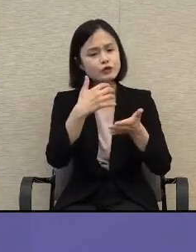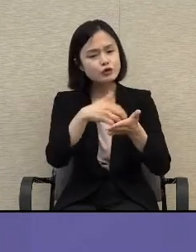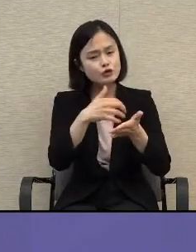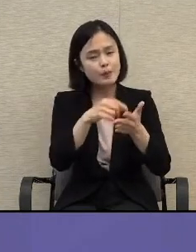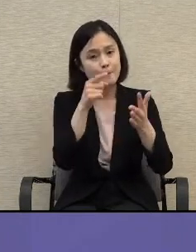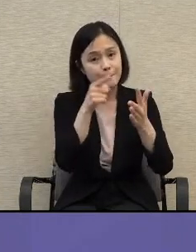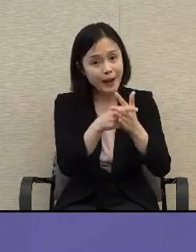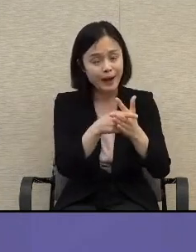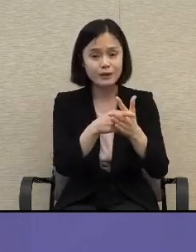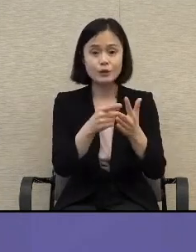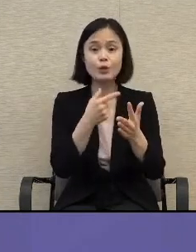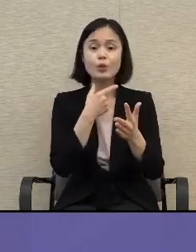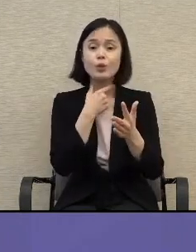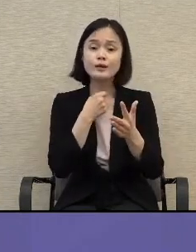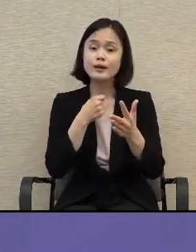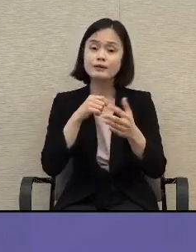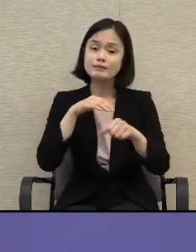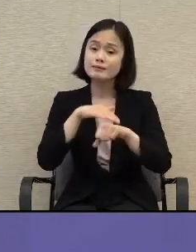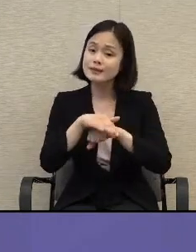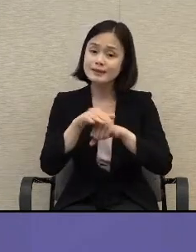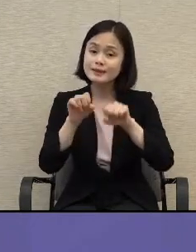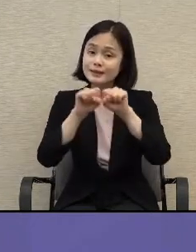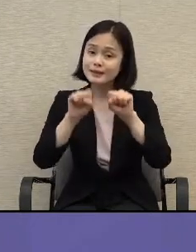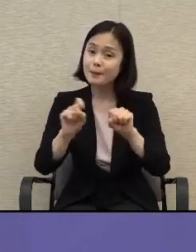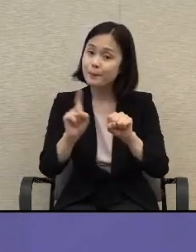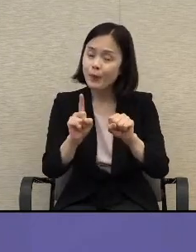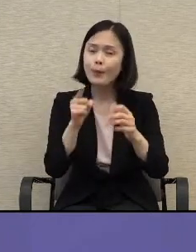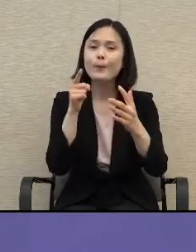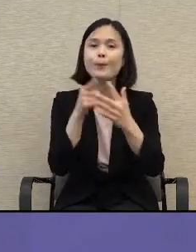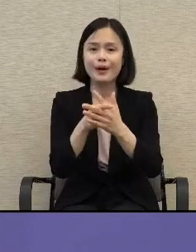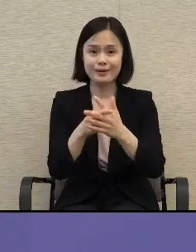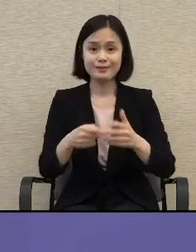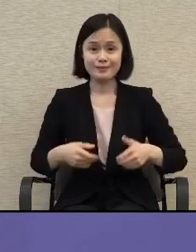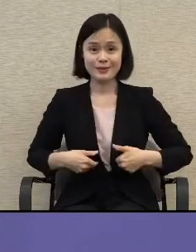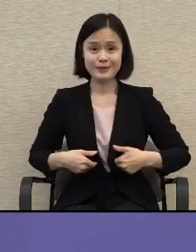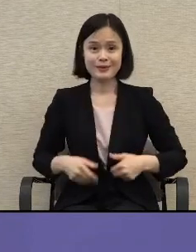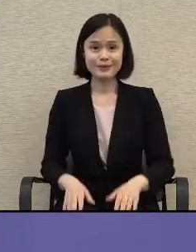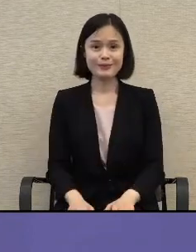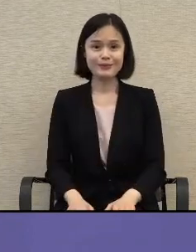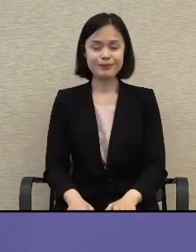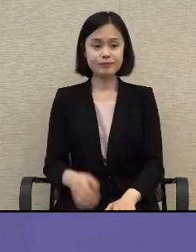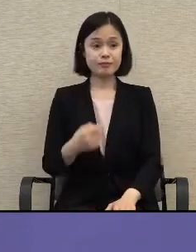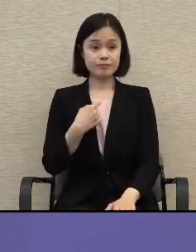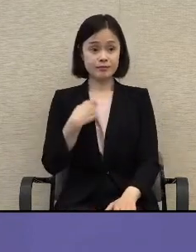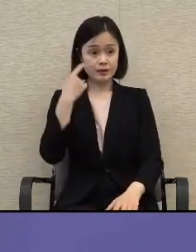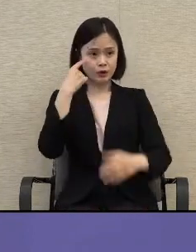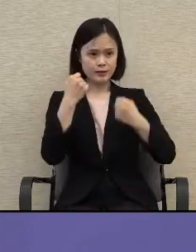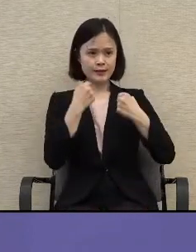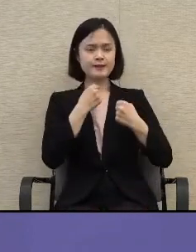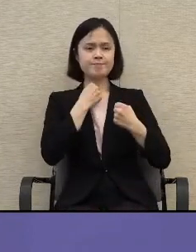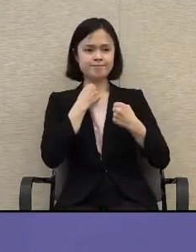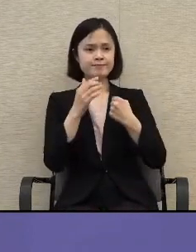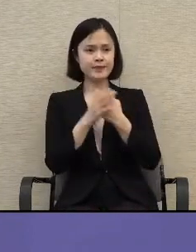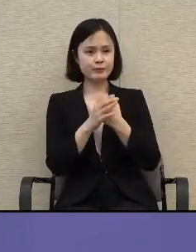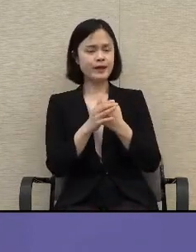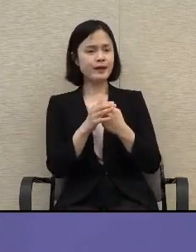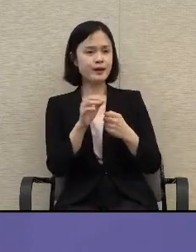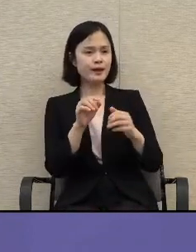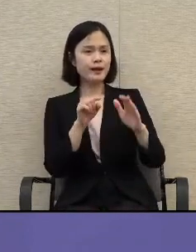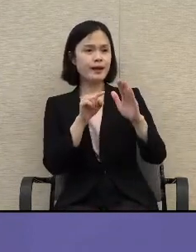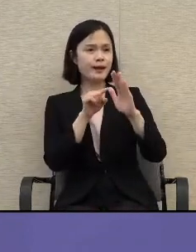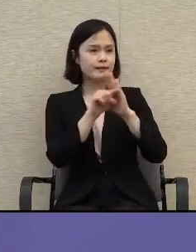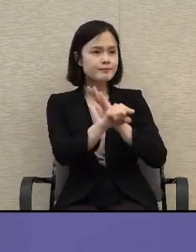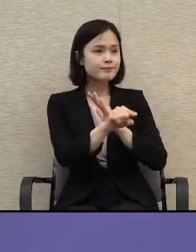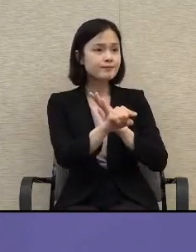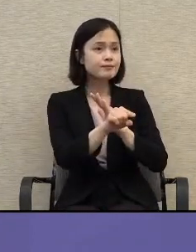내가 이제 가고 싶고, 갈 거야라고 생각을 했지만 가서 막상 받는 서비스라는 거의 질이라든지 내가